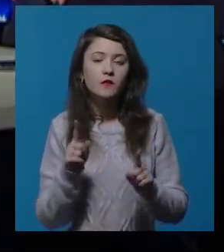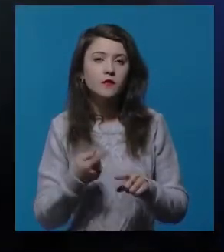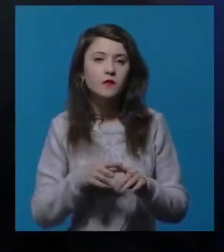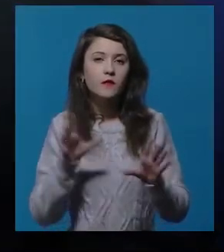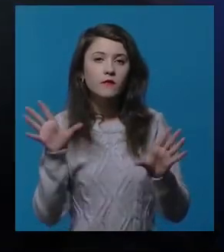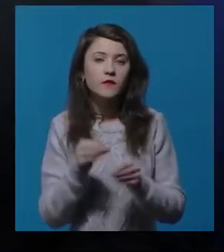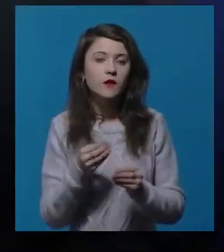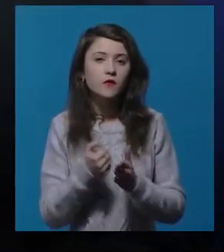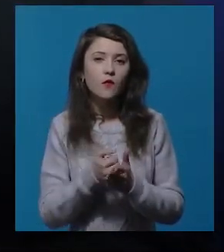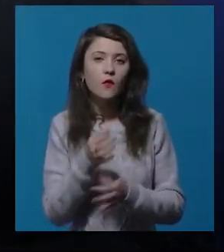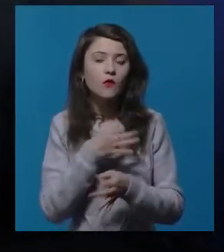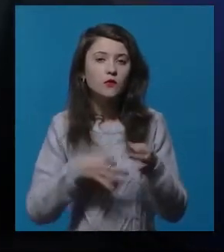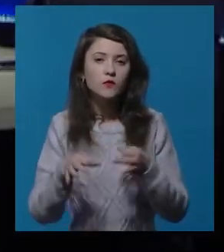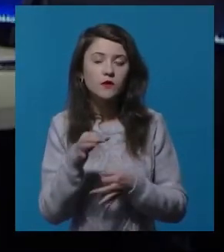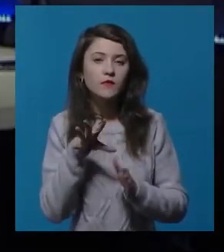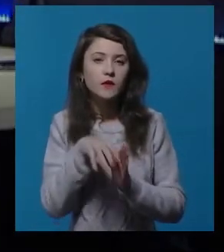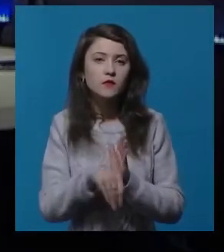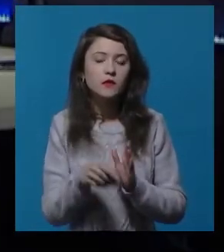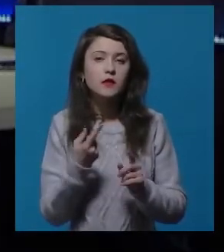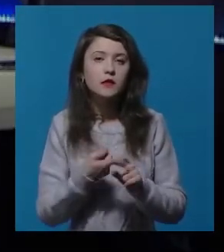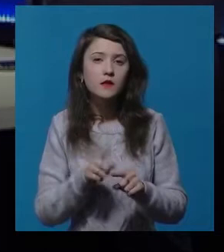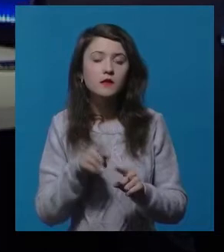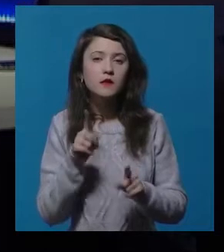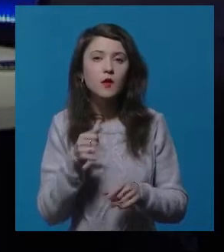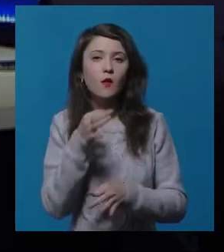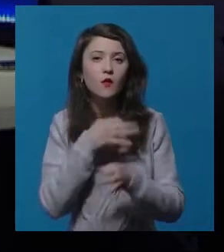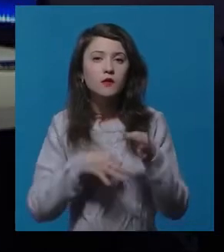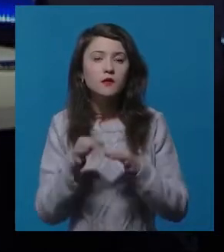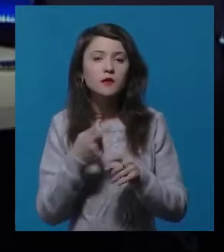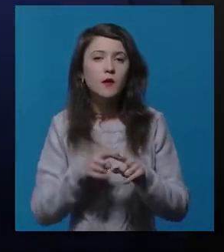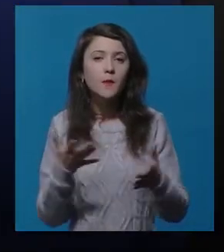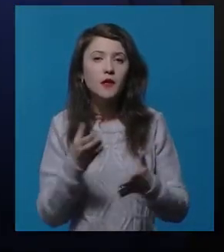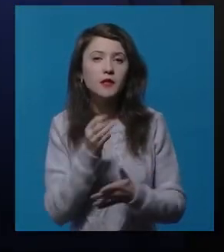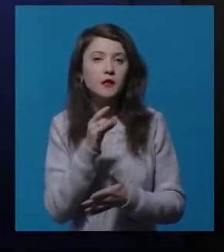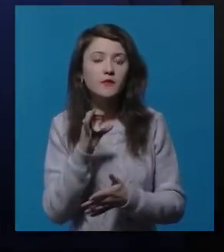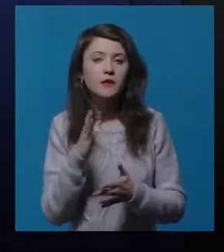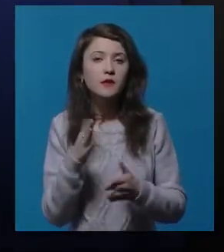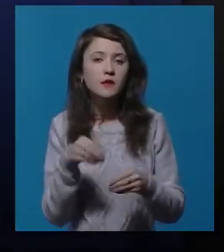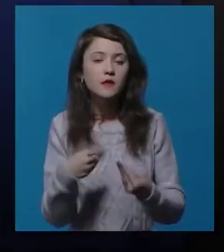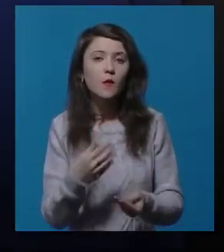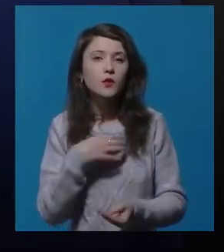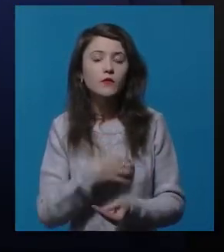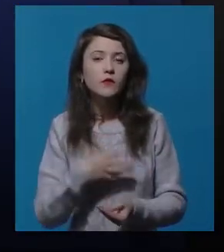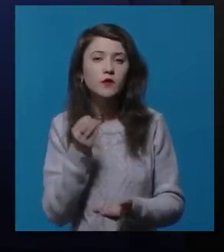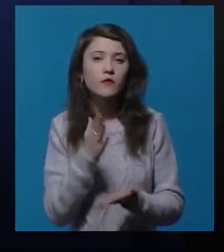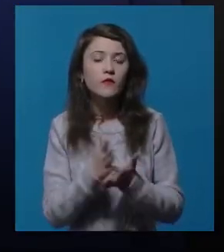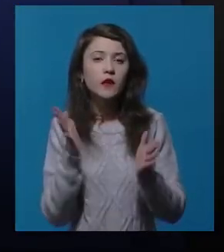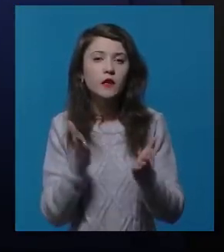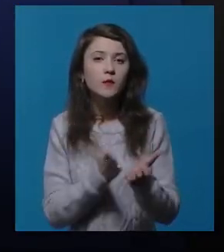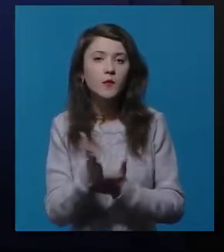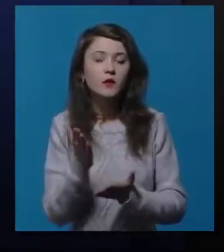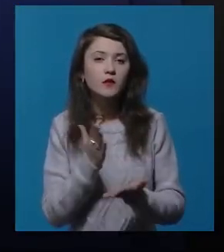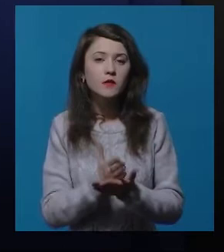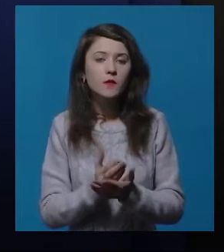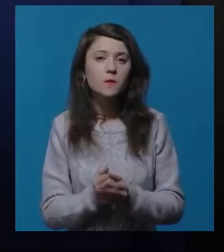відноситься до консультації, я так розумію. Це теж і консультації, і це певний сервіс, який надає. Також основним ще великим напрямком є